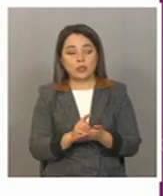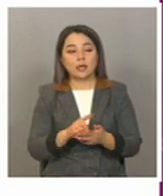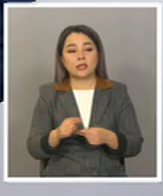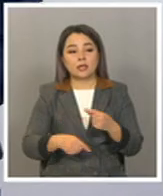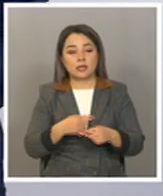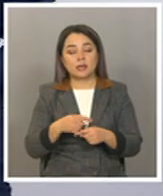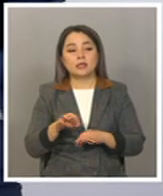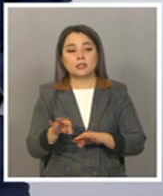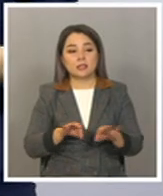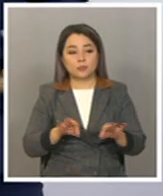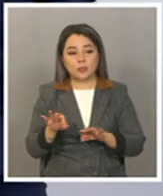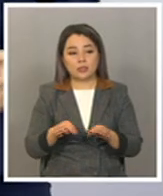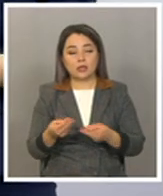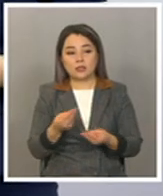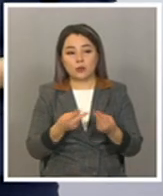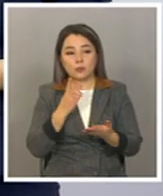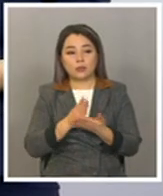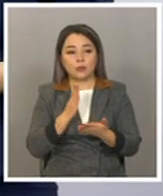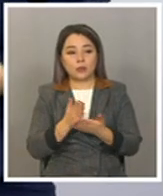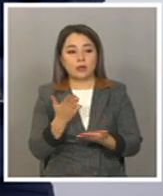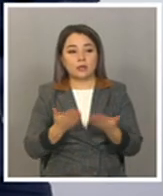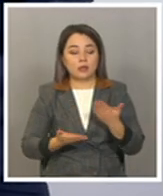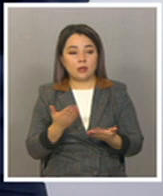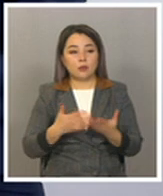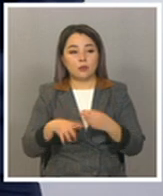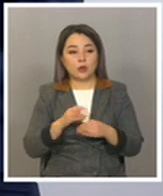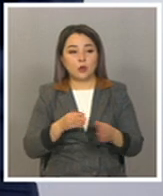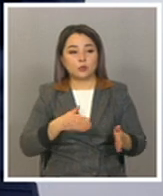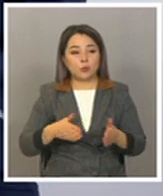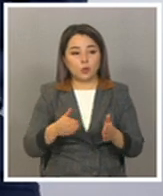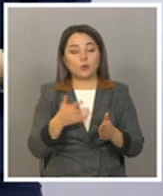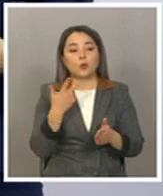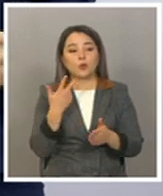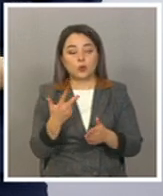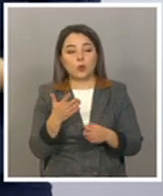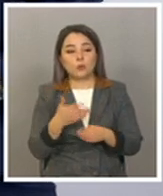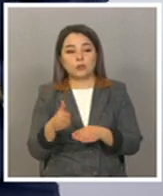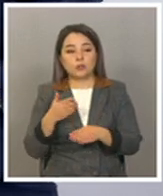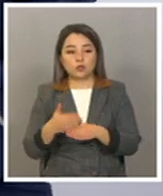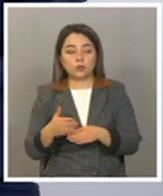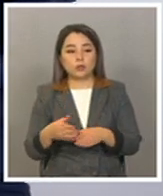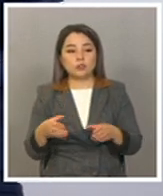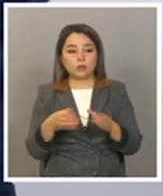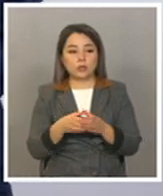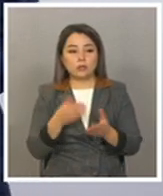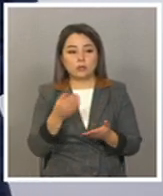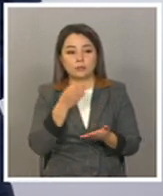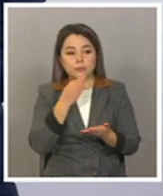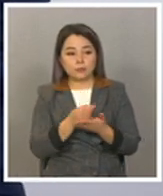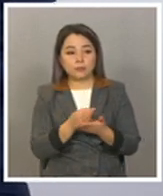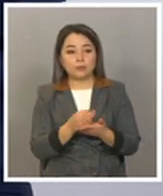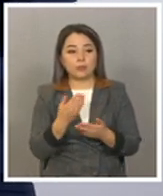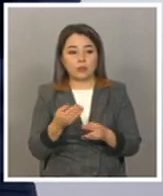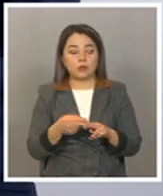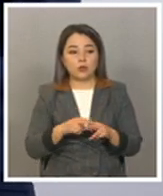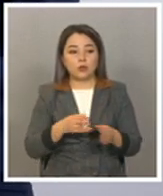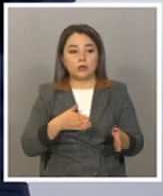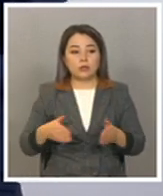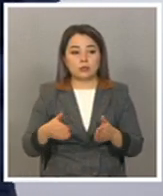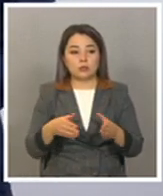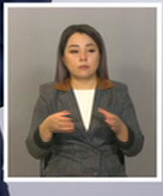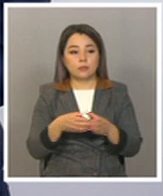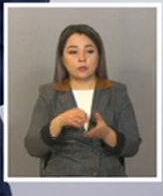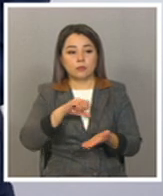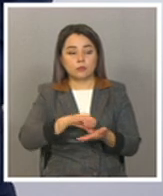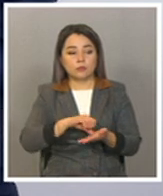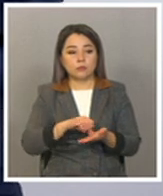сызып алайық. Егер біз барлық жолды 3 бөлікке бөлетін болсақ, яғни бірінші күнгі жолды анықтау үшін,